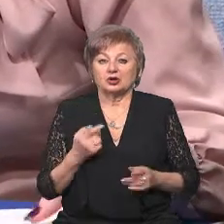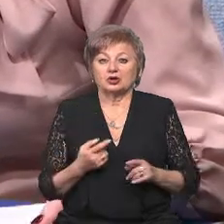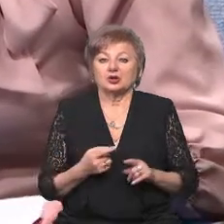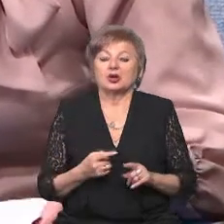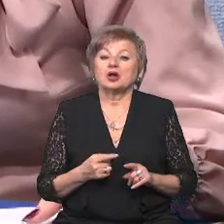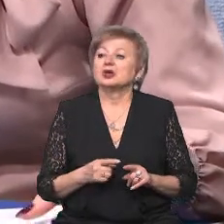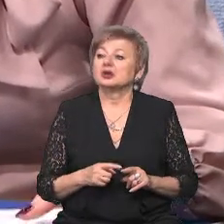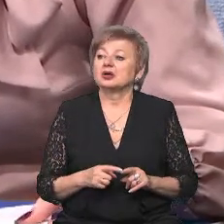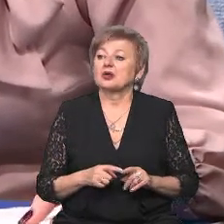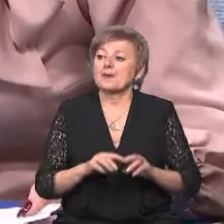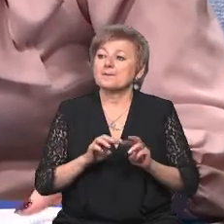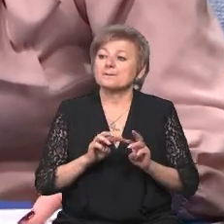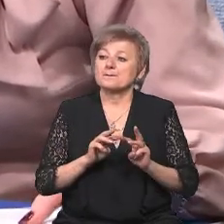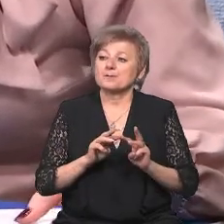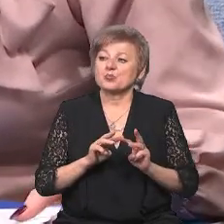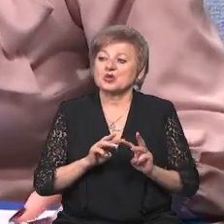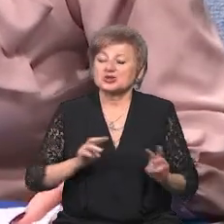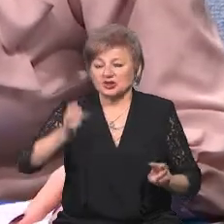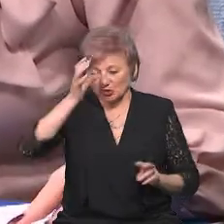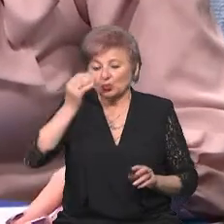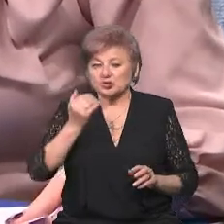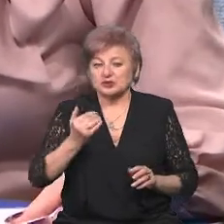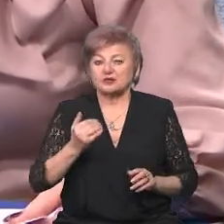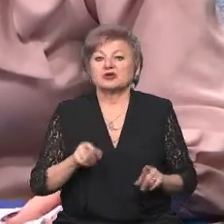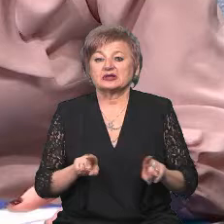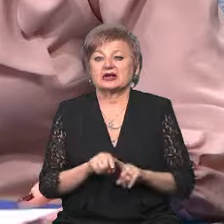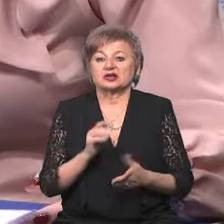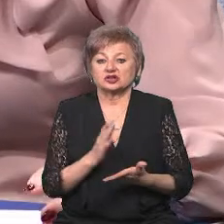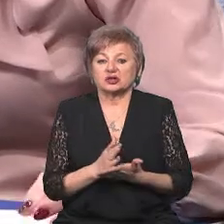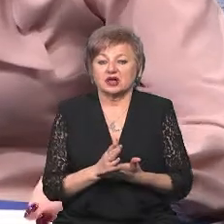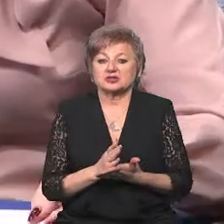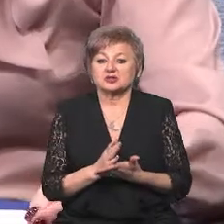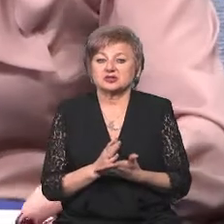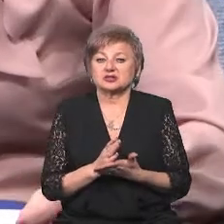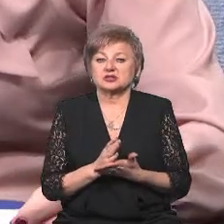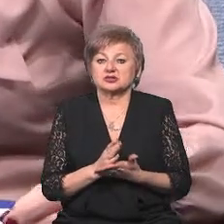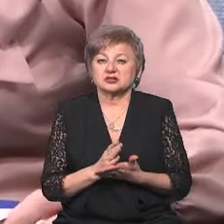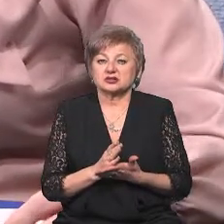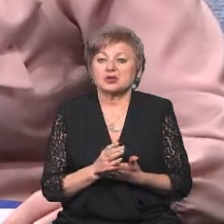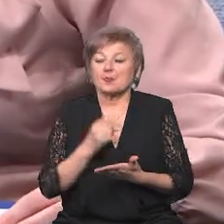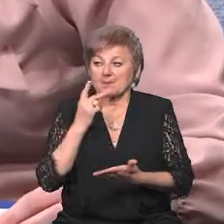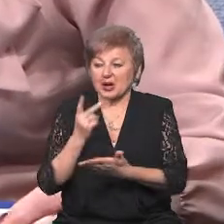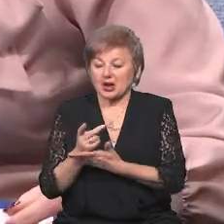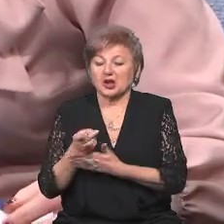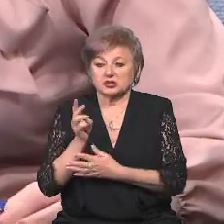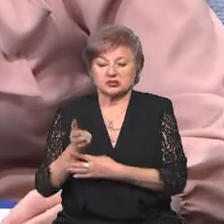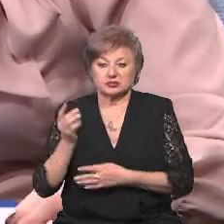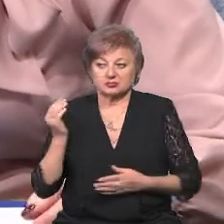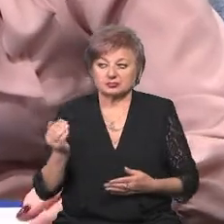на сайті Міністерства науки та освіти. Також є ми потім покажемо